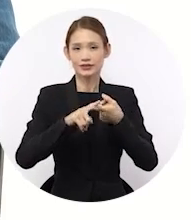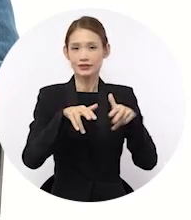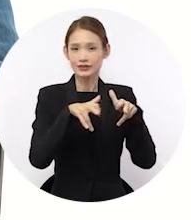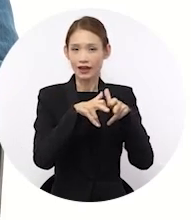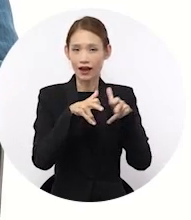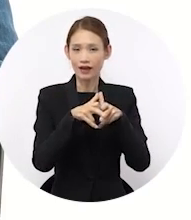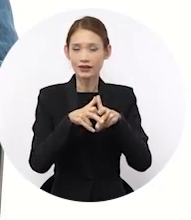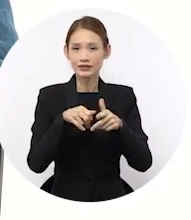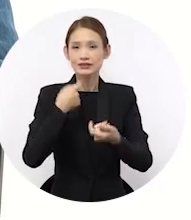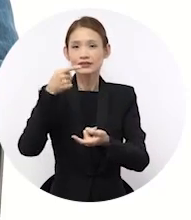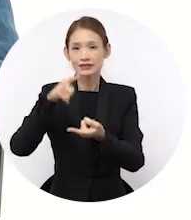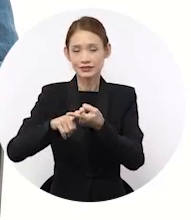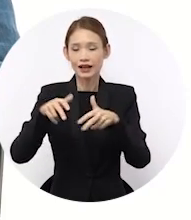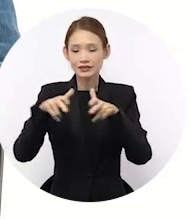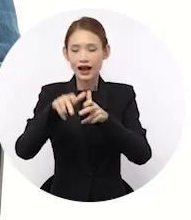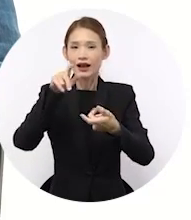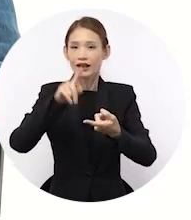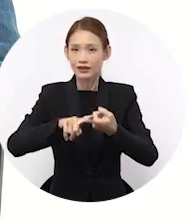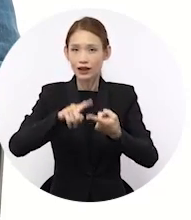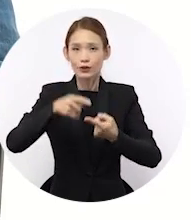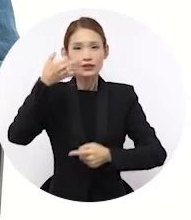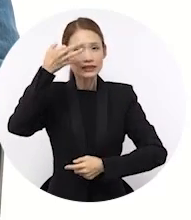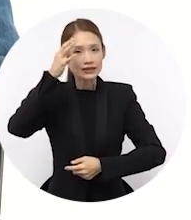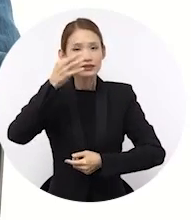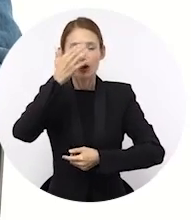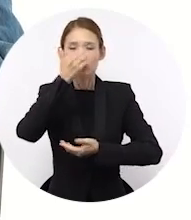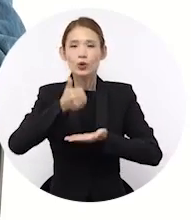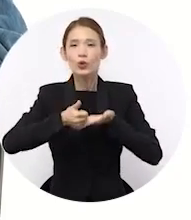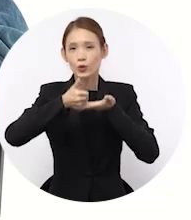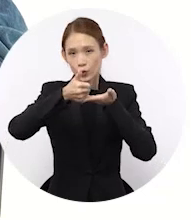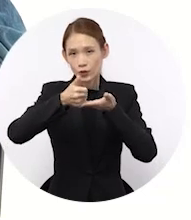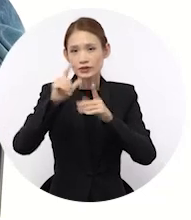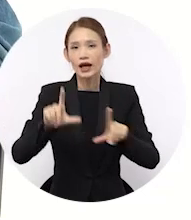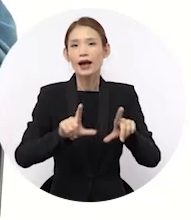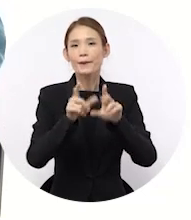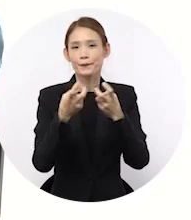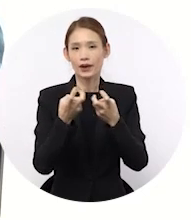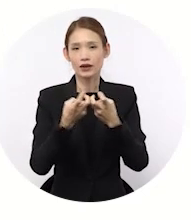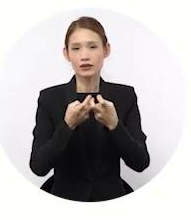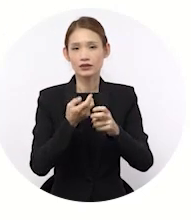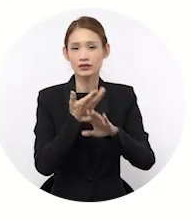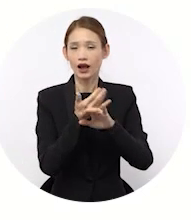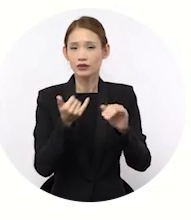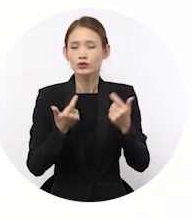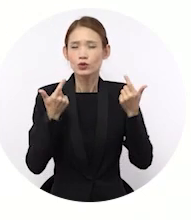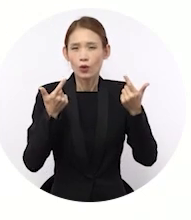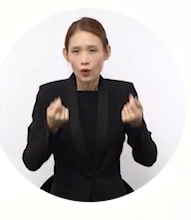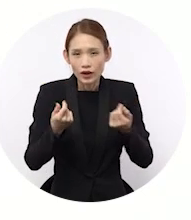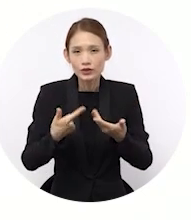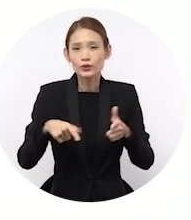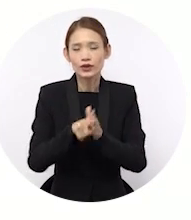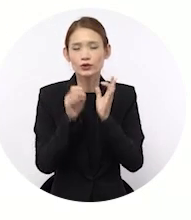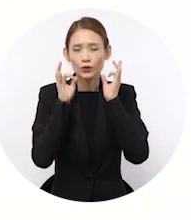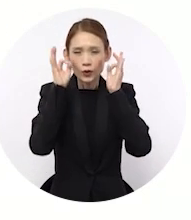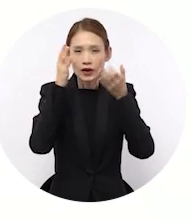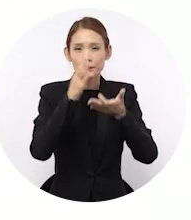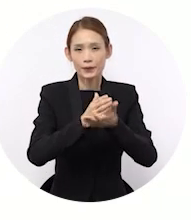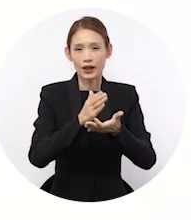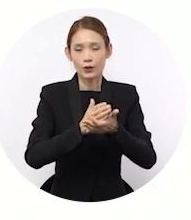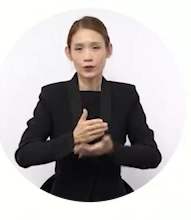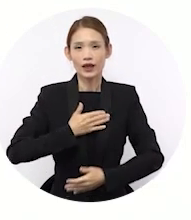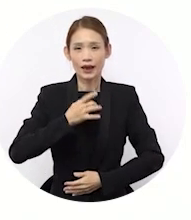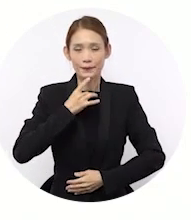것처럼 장애는 그 자체로 존중받아야 하는 그 사람의 삶의 방식일 뿐입니다. 남들과 같아지기 위해서 하는 노력이